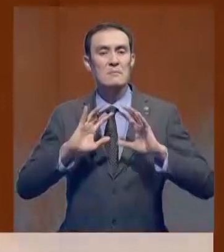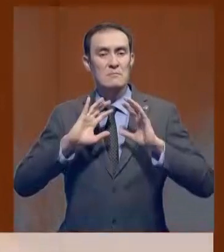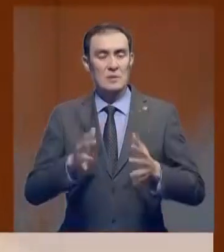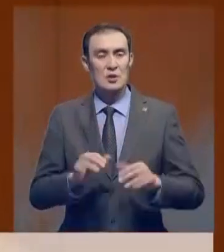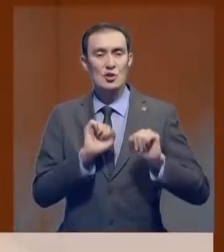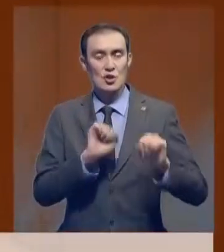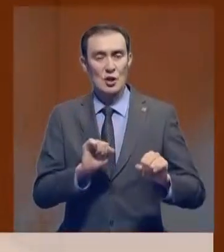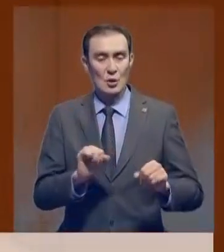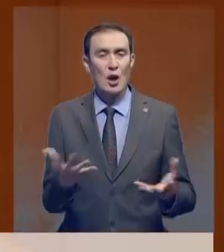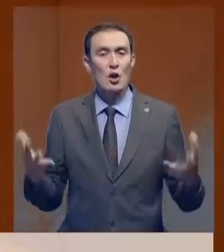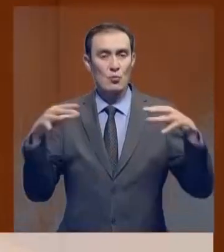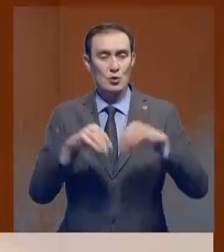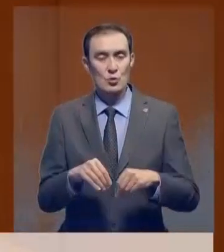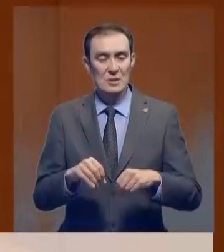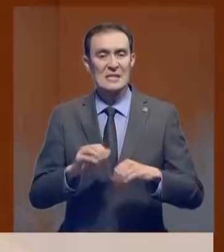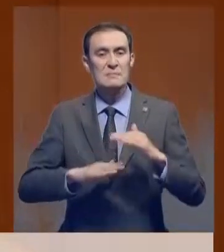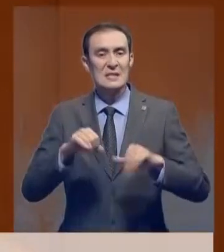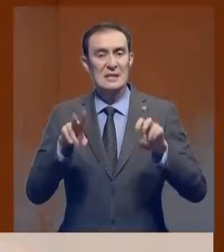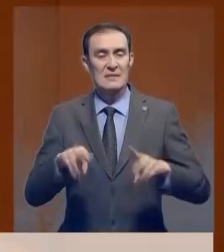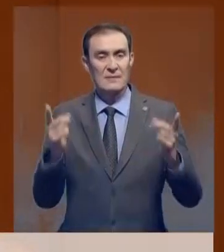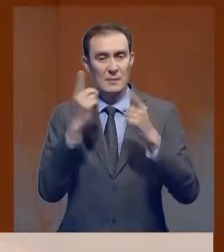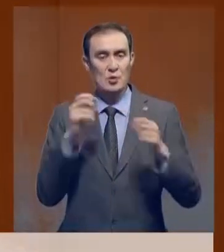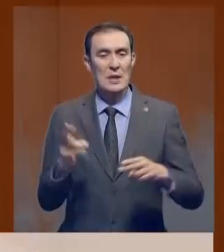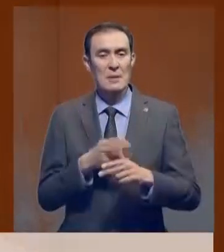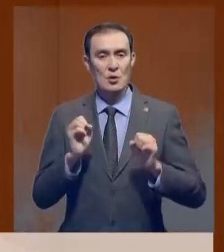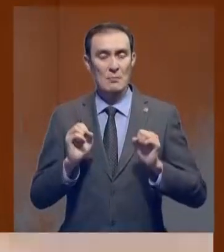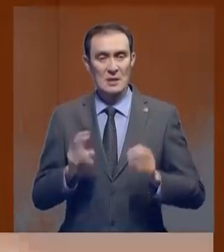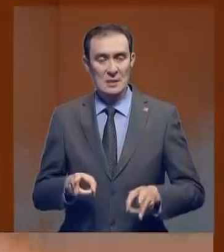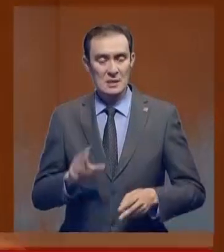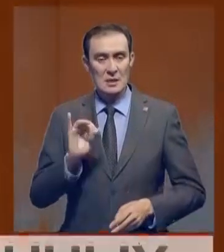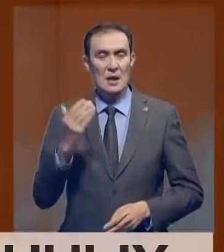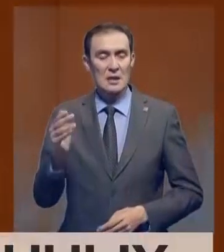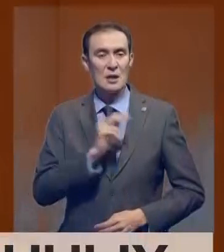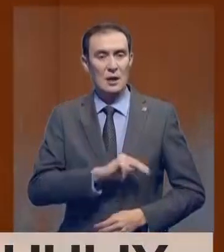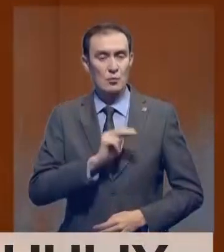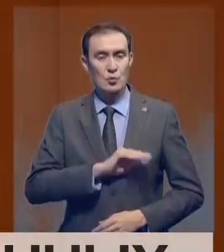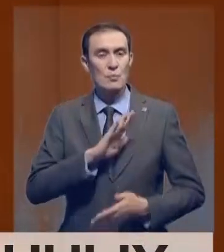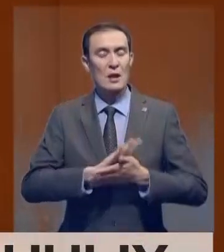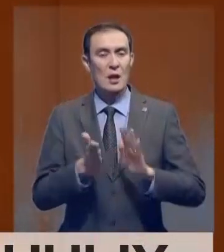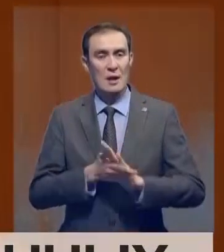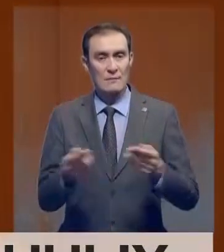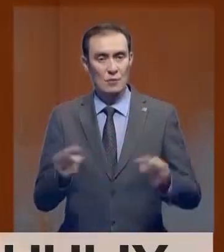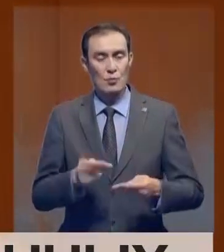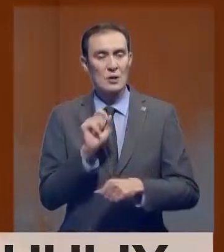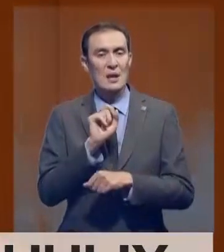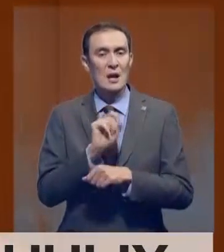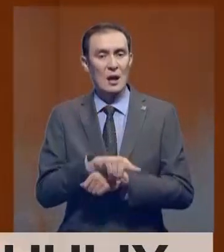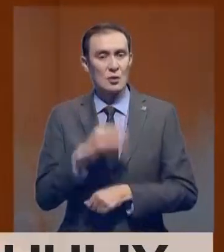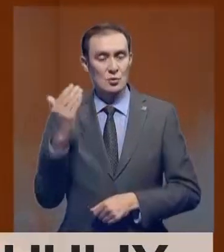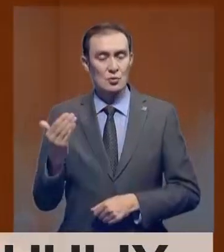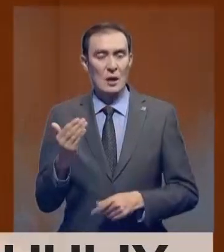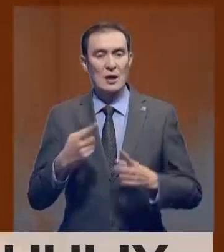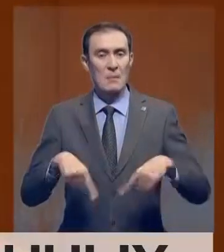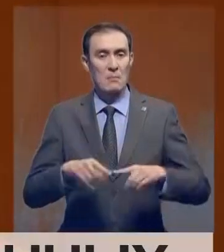действительно защищают, аккумулируют всех специалистов в области информационной безопасности. И они работают по договору, по заказу той